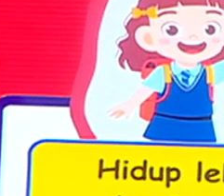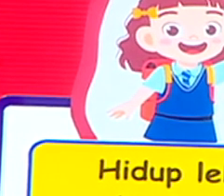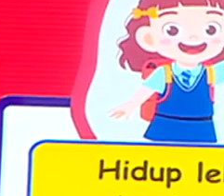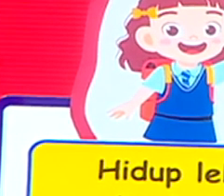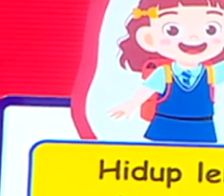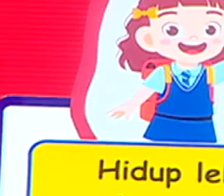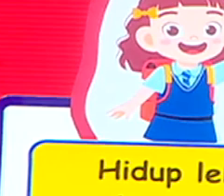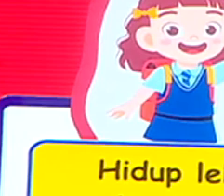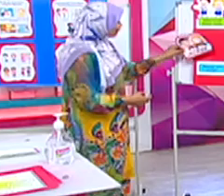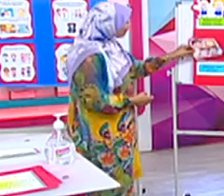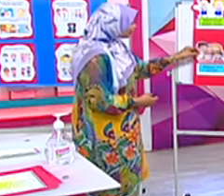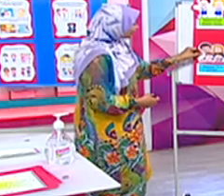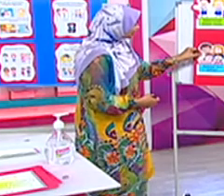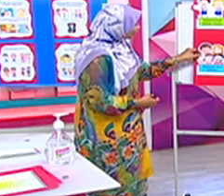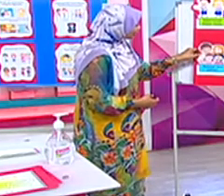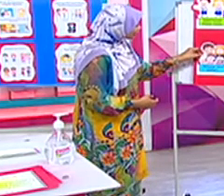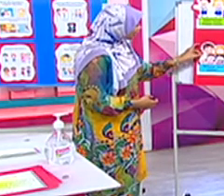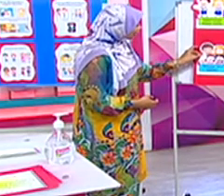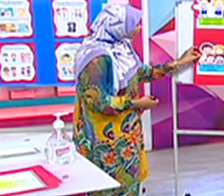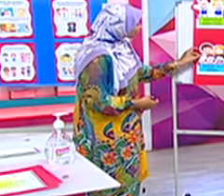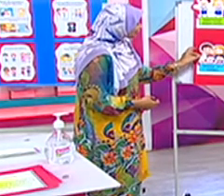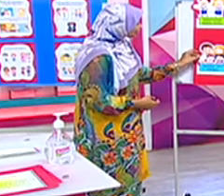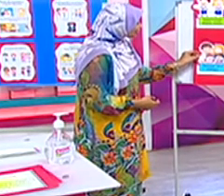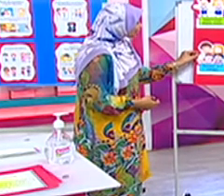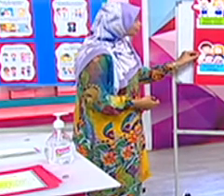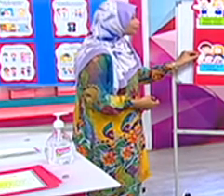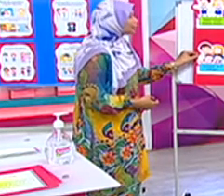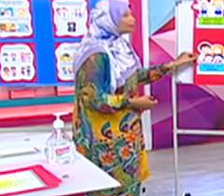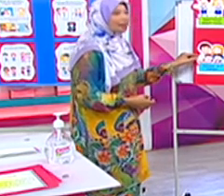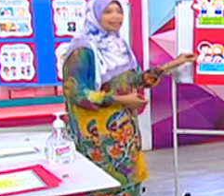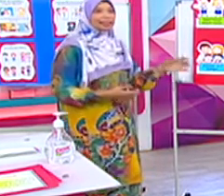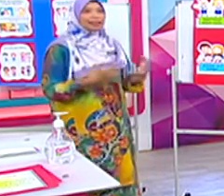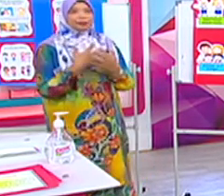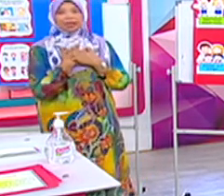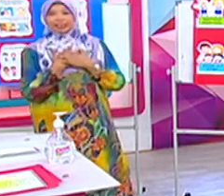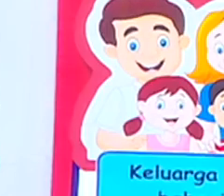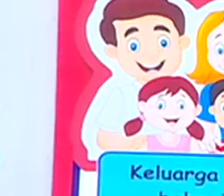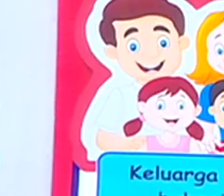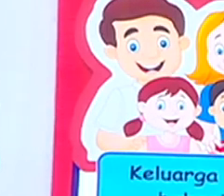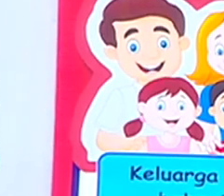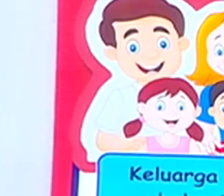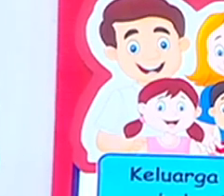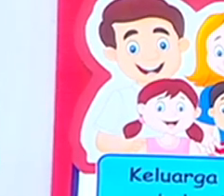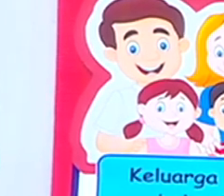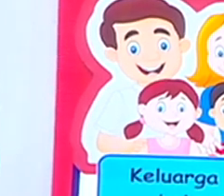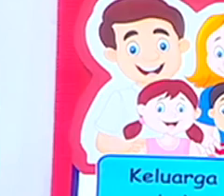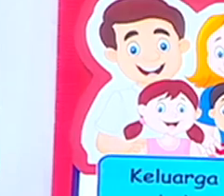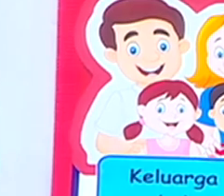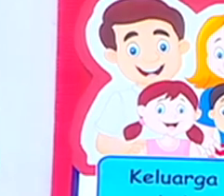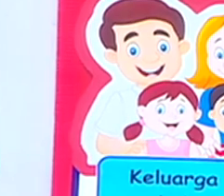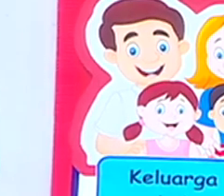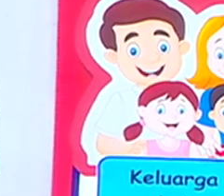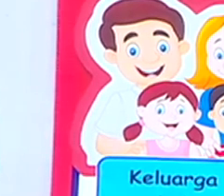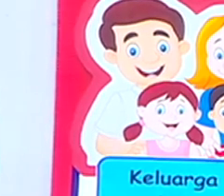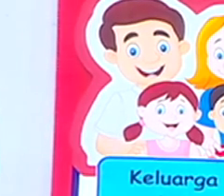seronoklah. Alhamdulillah. Okey. Dan yang terakhir, keluarga akan lebih bahagia. Bila diri kita bahagia, kita pun akan membuat